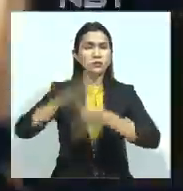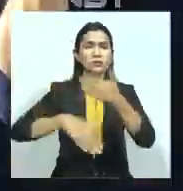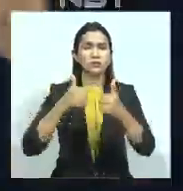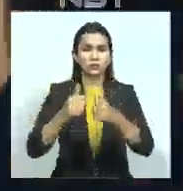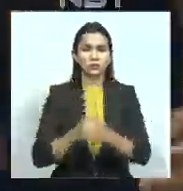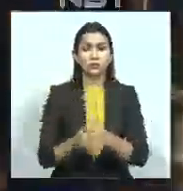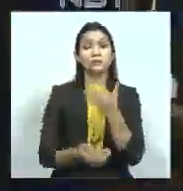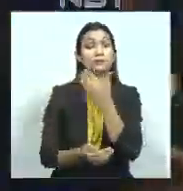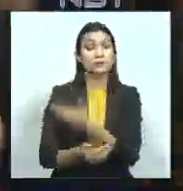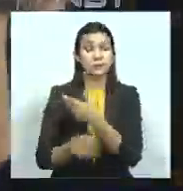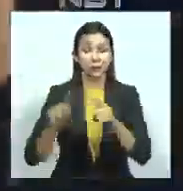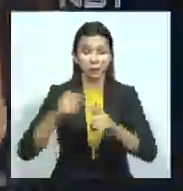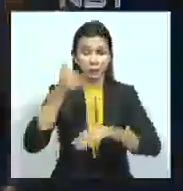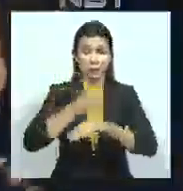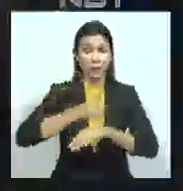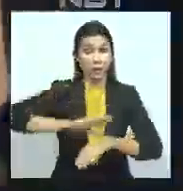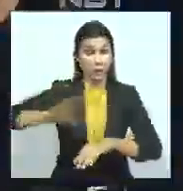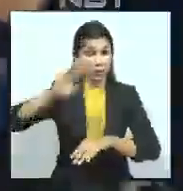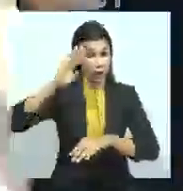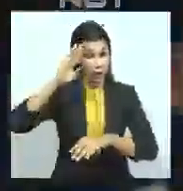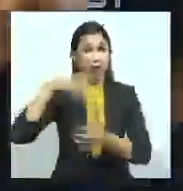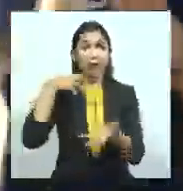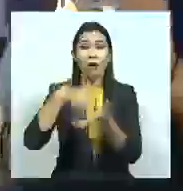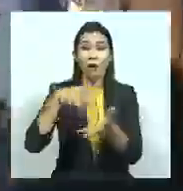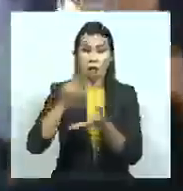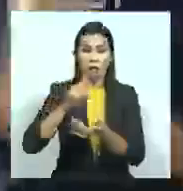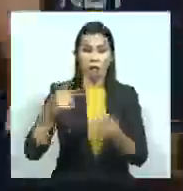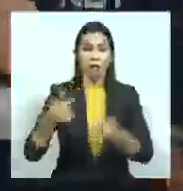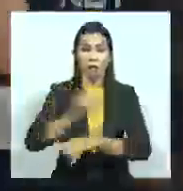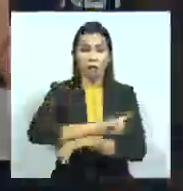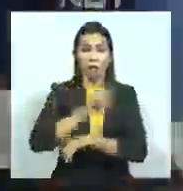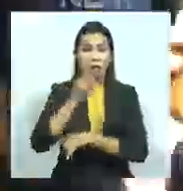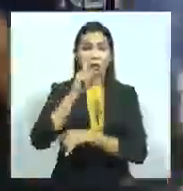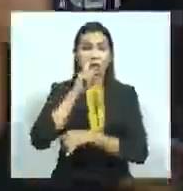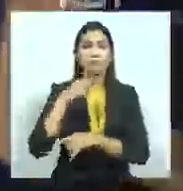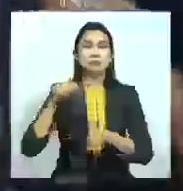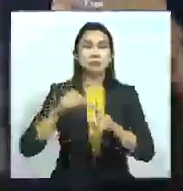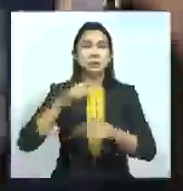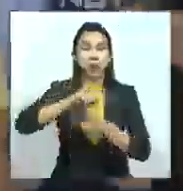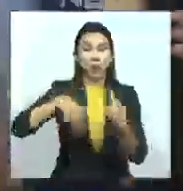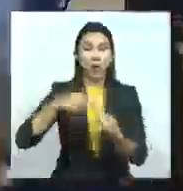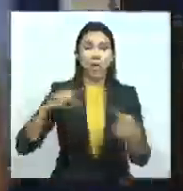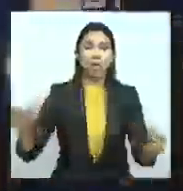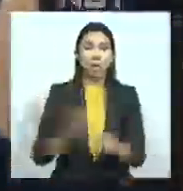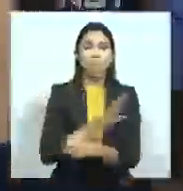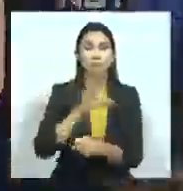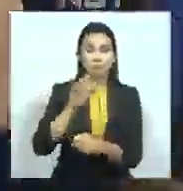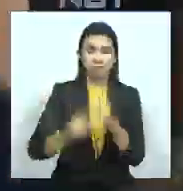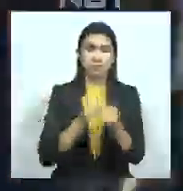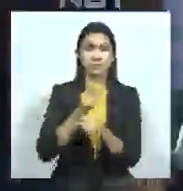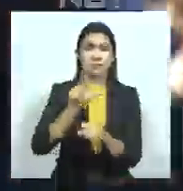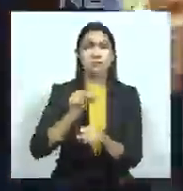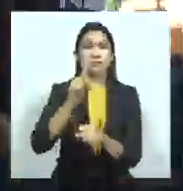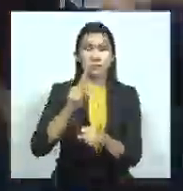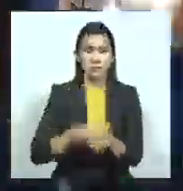พลเอกอภิรัตคงสมพงศ์ผู้บัญชาการทหารบกกล่าวภายหลังเป็นประธานวันสถาปนากองทัพน้อยที่1ครบรอบปีที่31